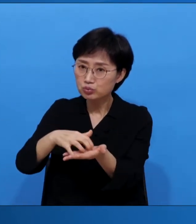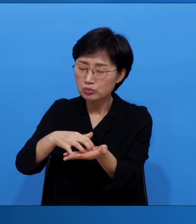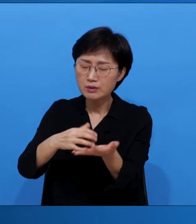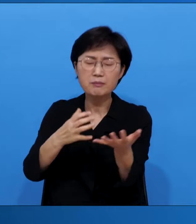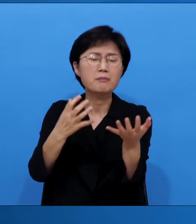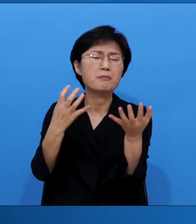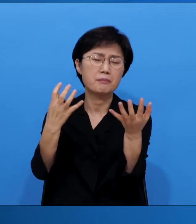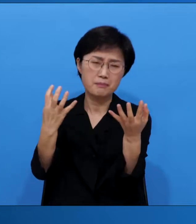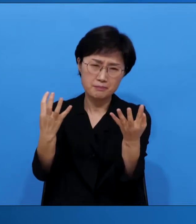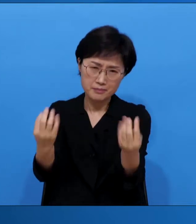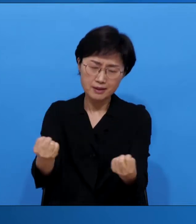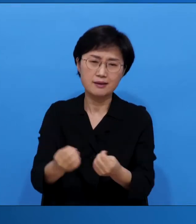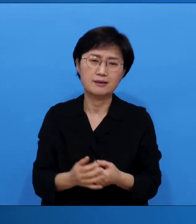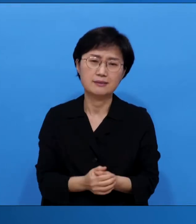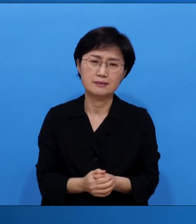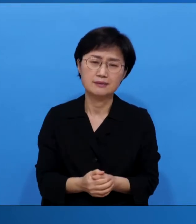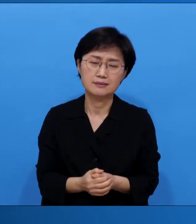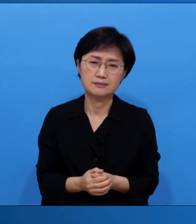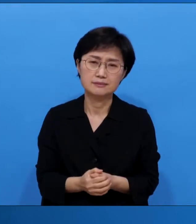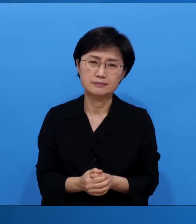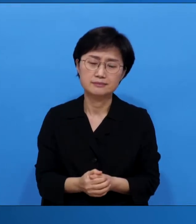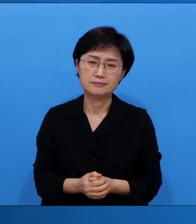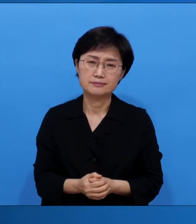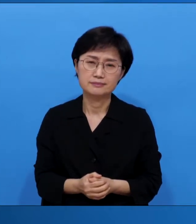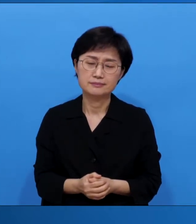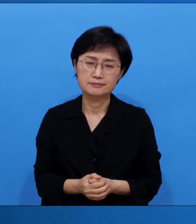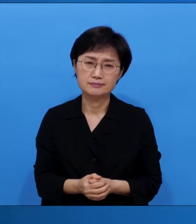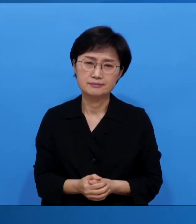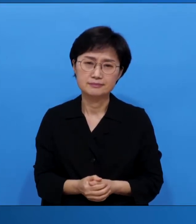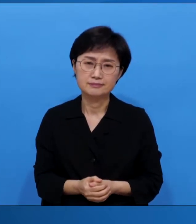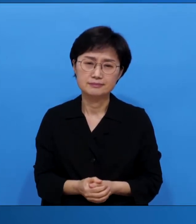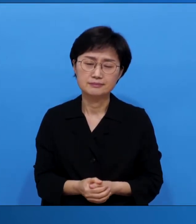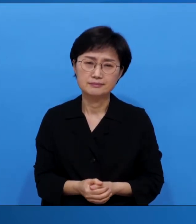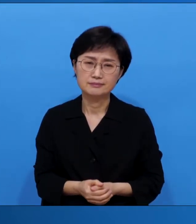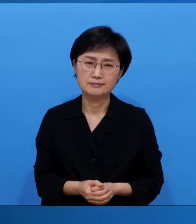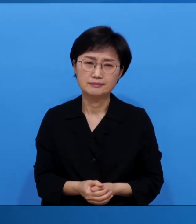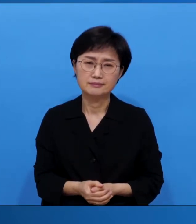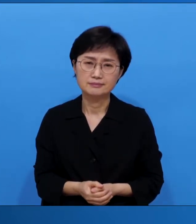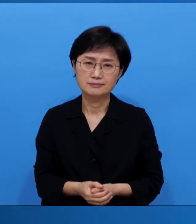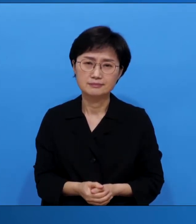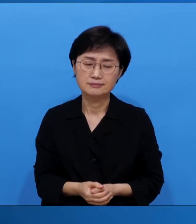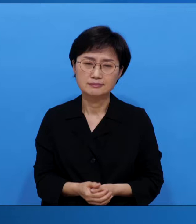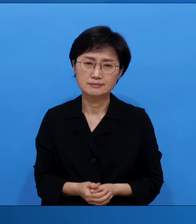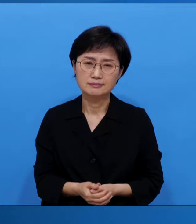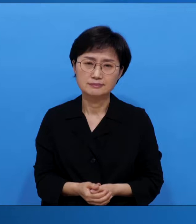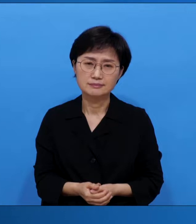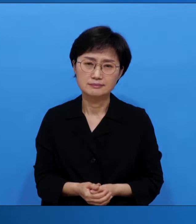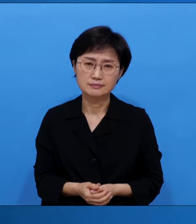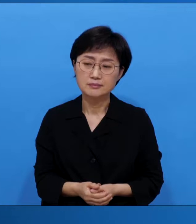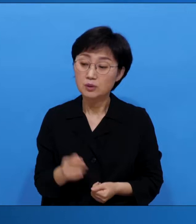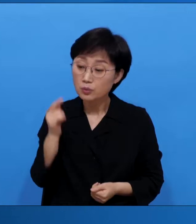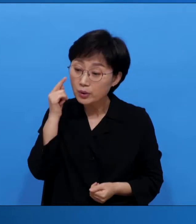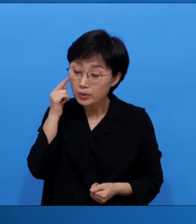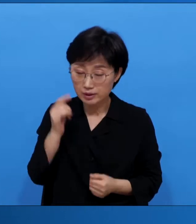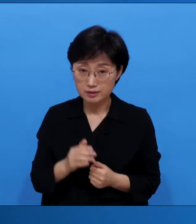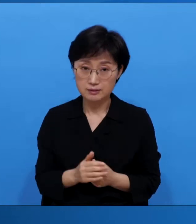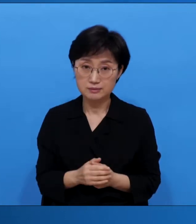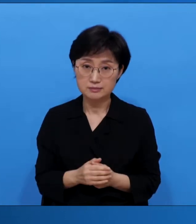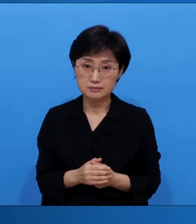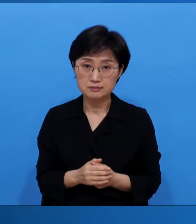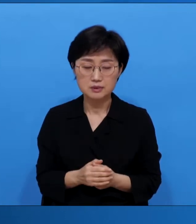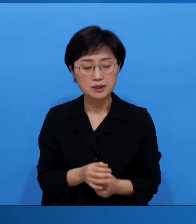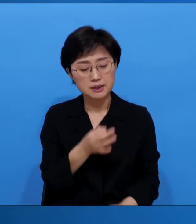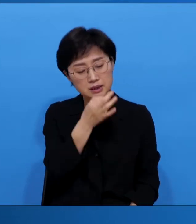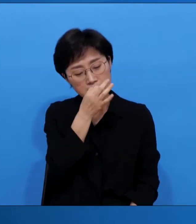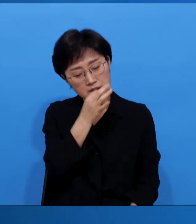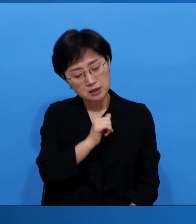neighboring Japan, and I saw that there are so many people with mental disorders who are just loitering the streets, who are just singing to themselves. 너무 힘들어서